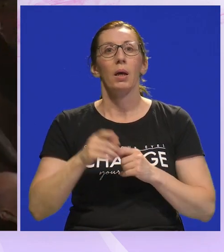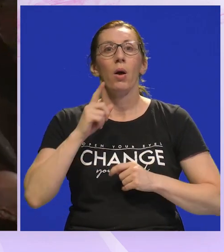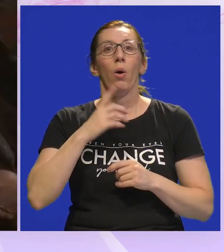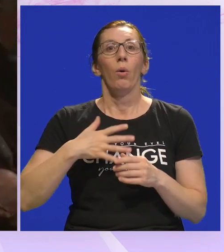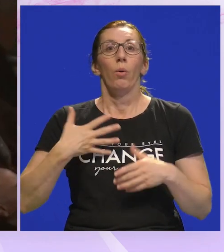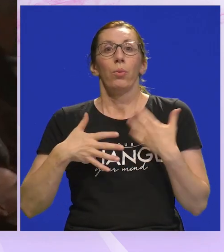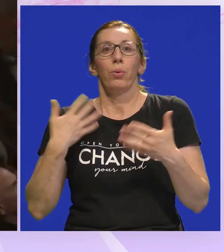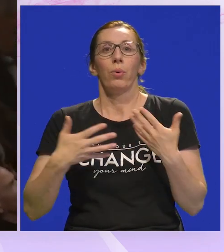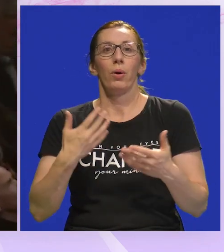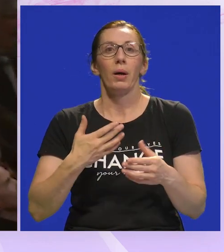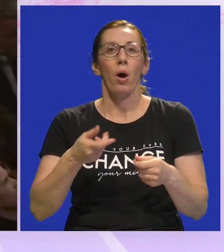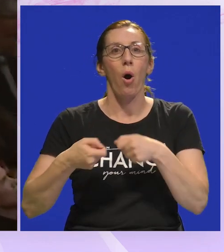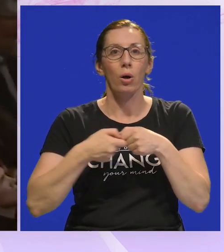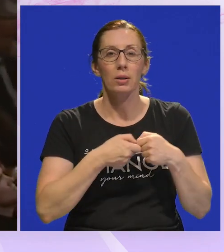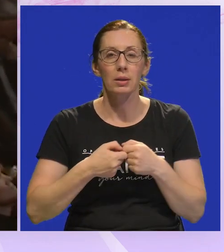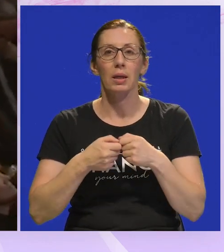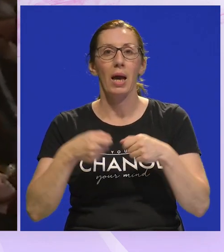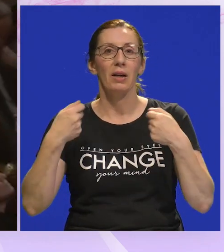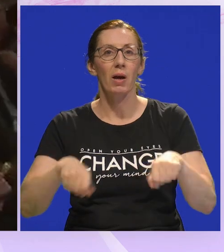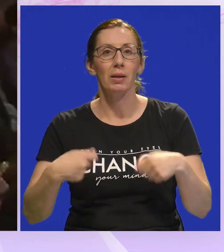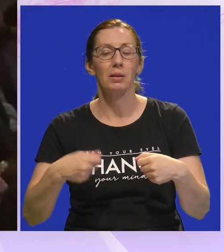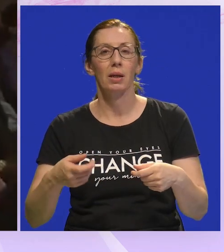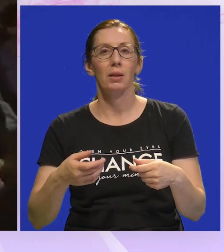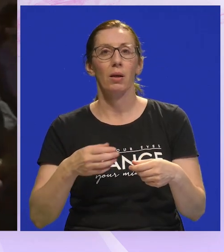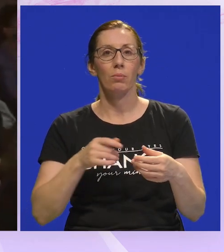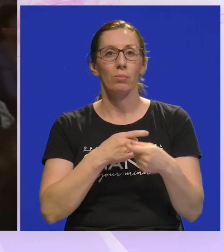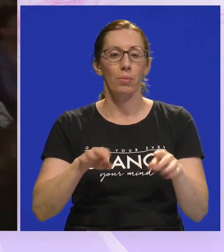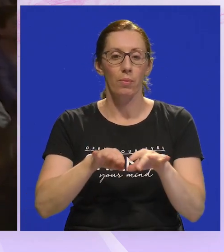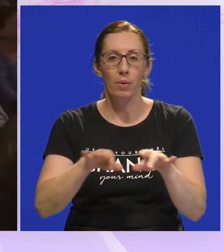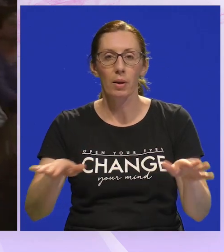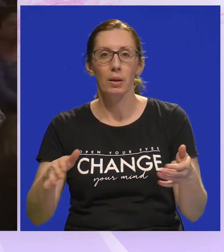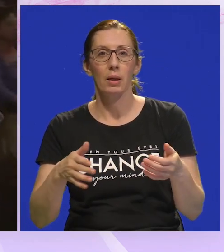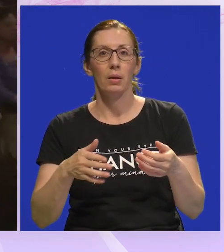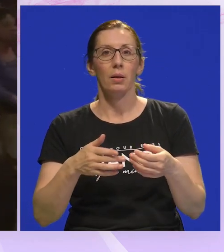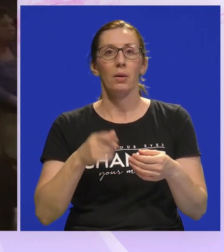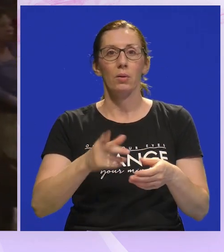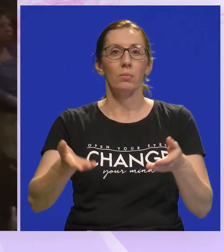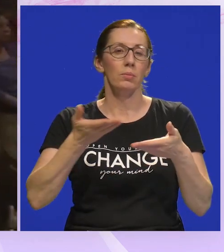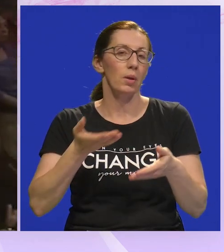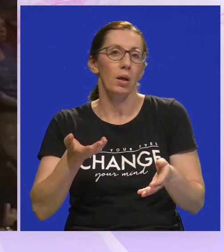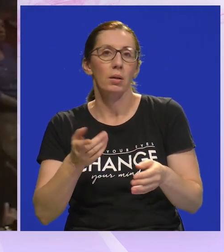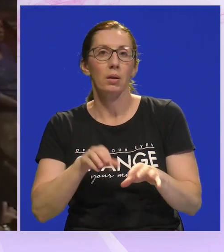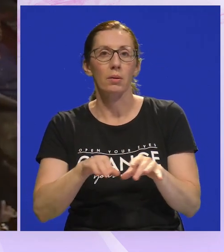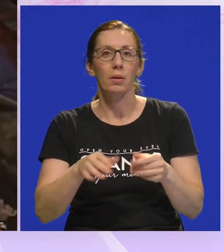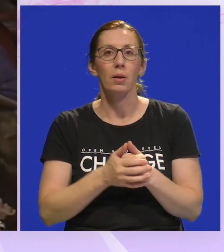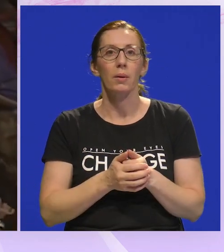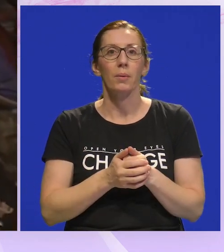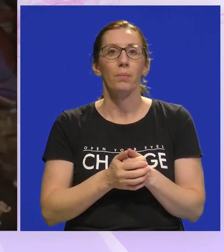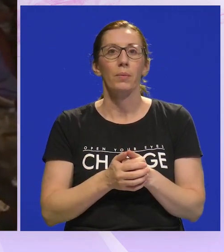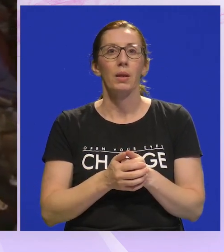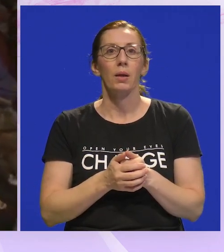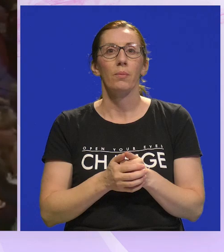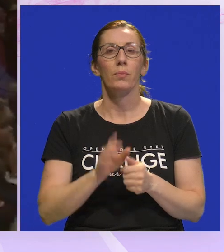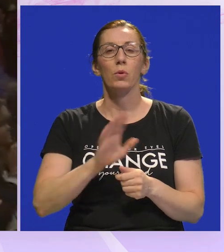ugodno iznenađeni od same organizacije, od kvalitete instrumenta koji su im bili dostupni za